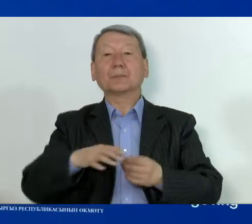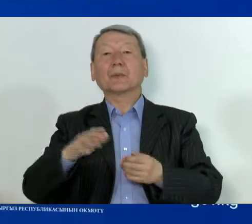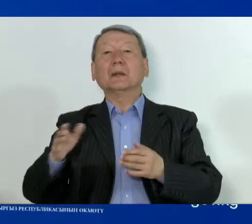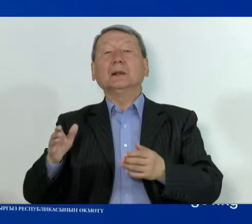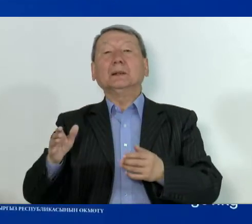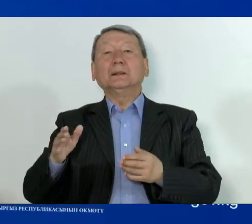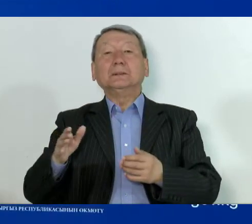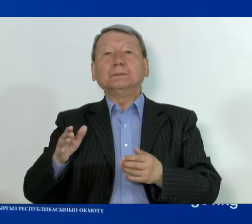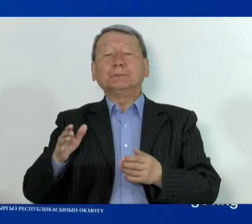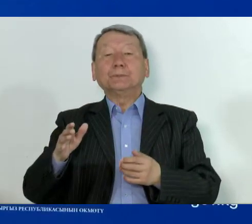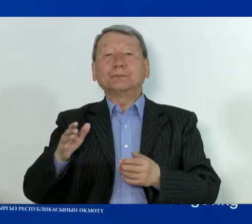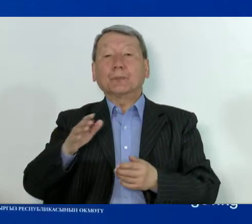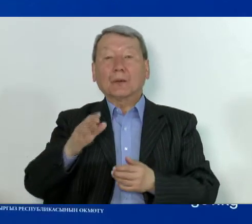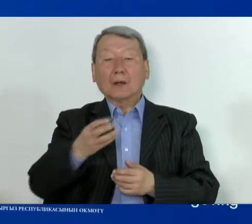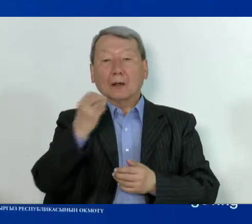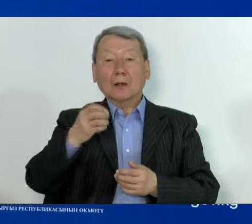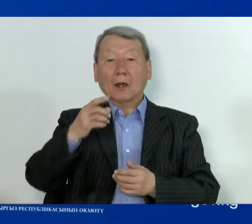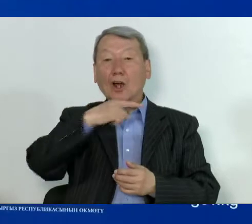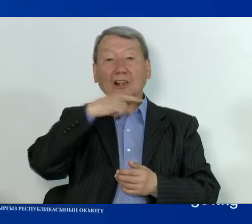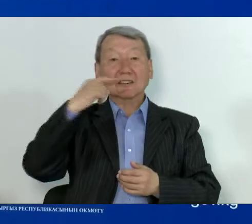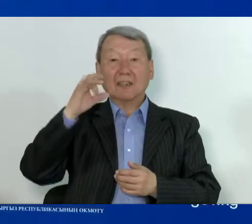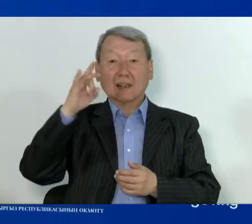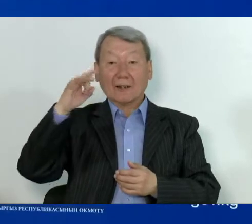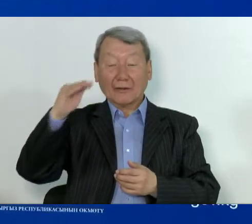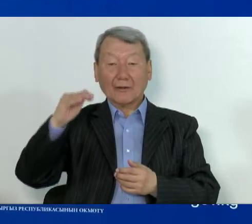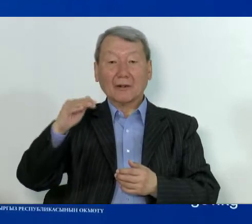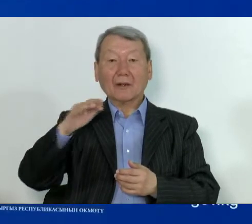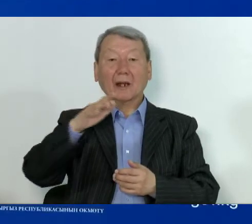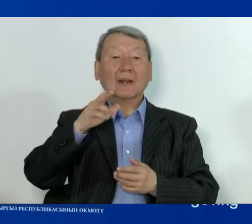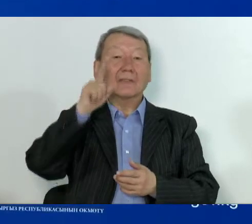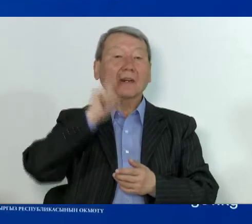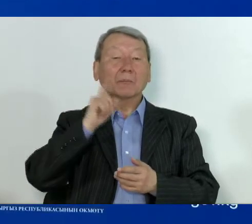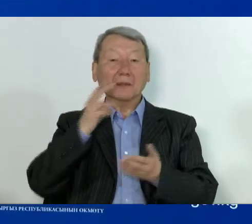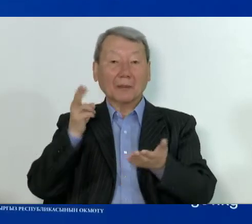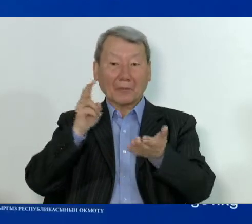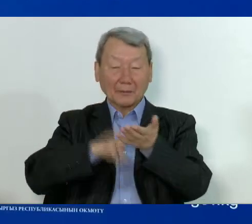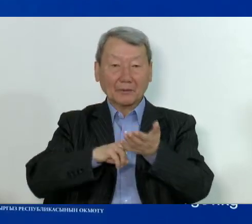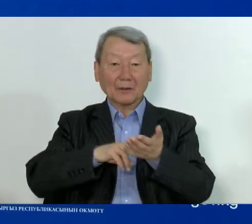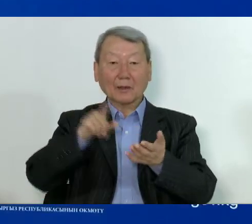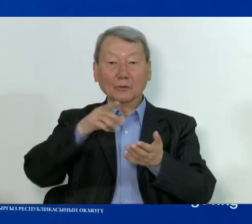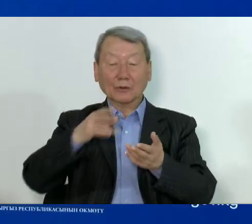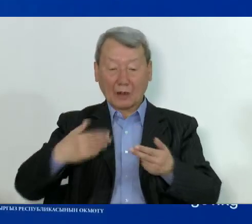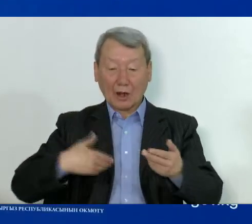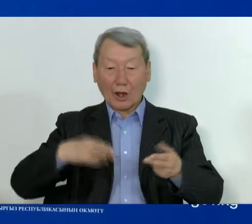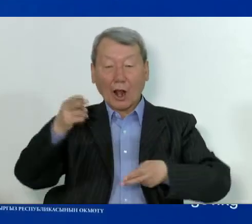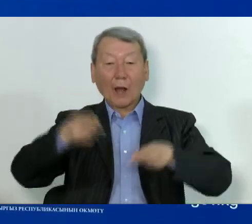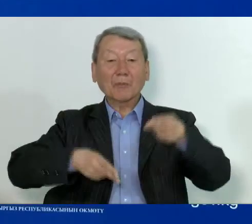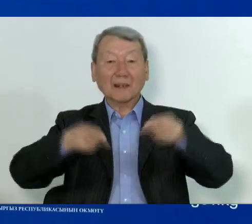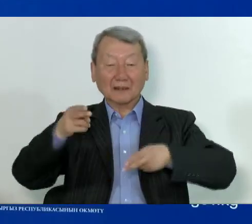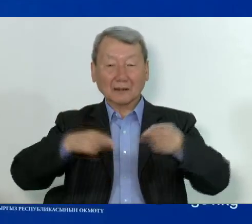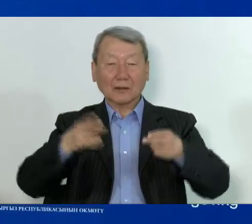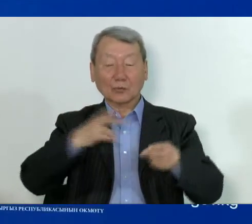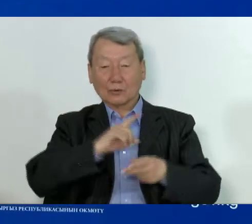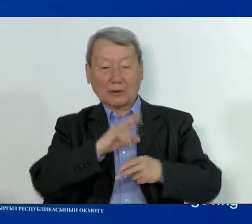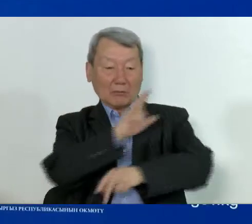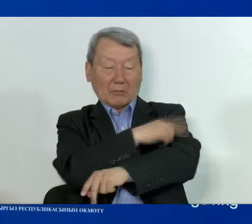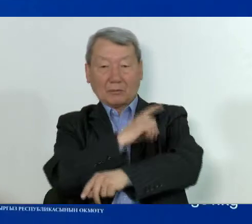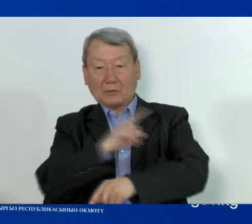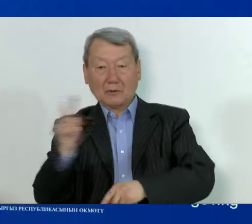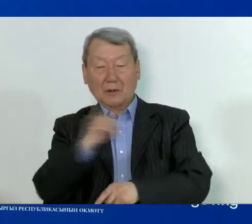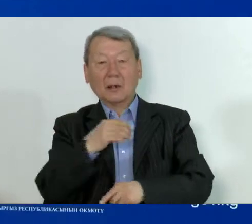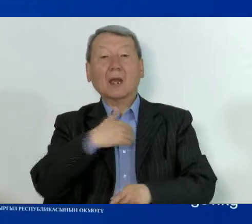значит, гражданка Российской Федерации с временной пропиской, ей необходимо после операции ездить в онкологический центр.